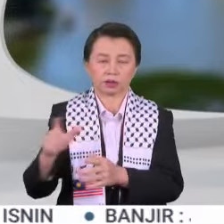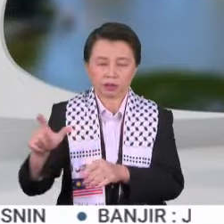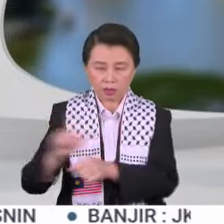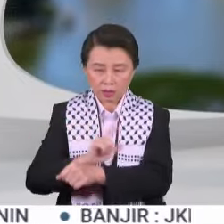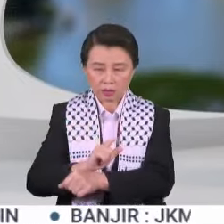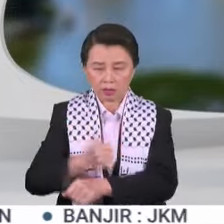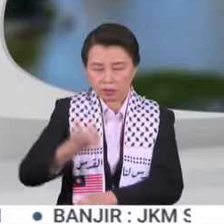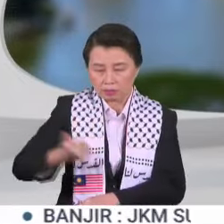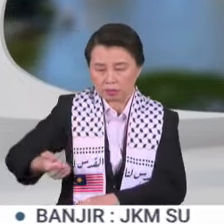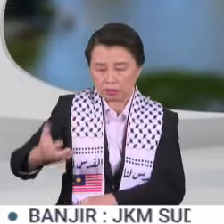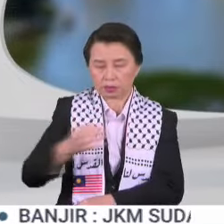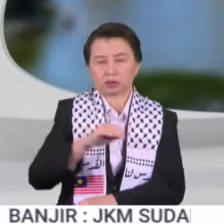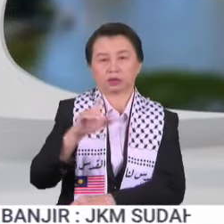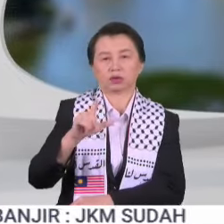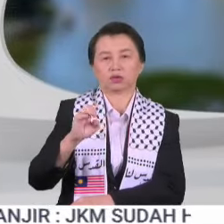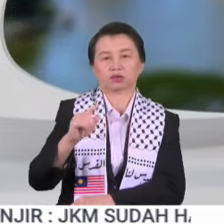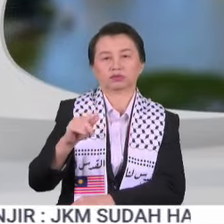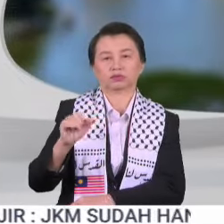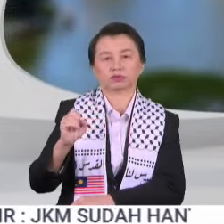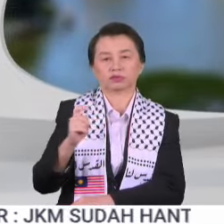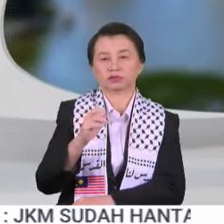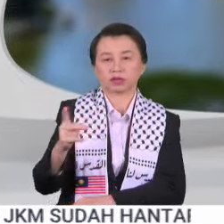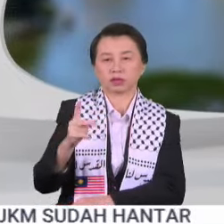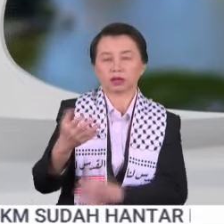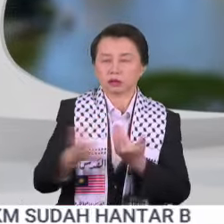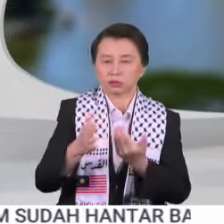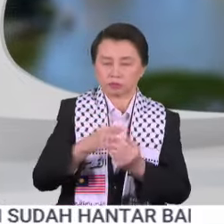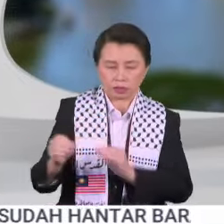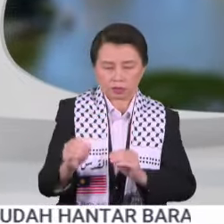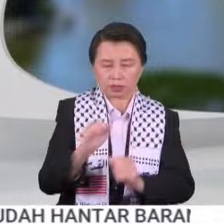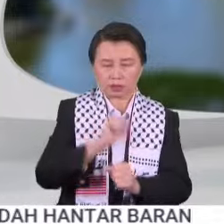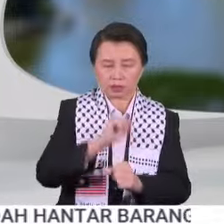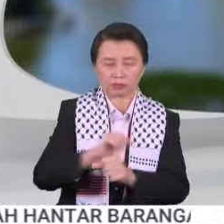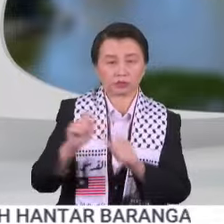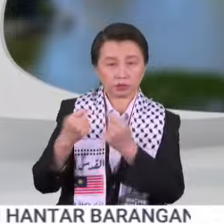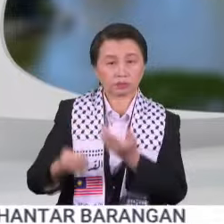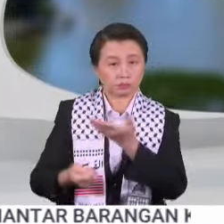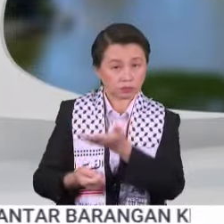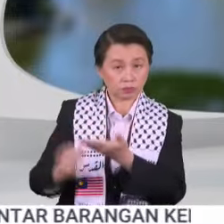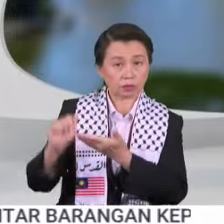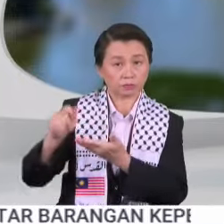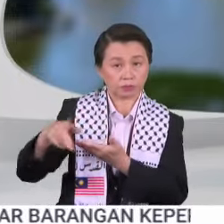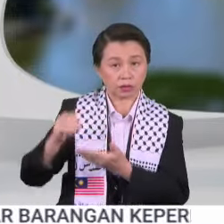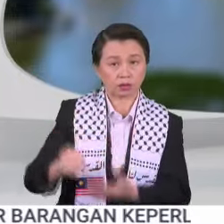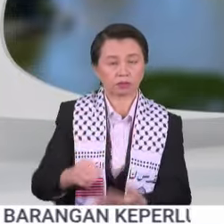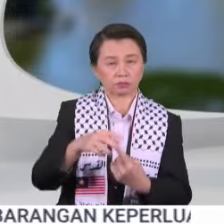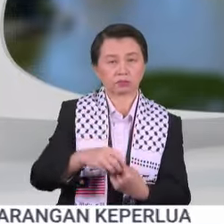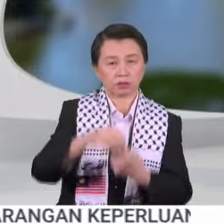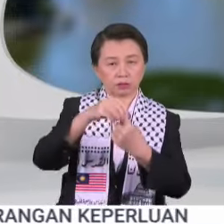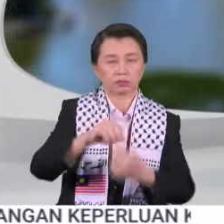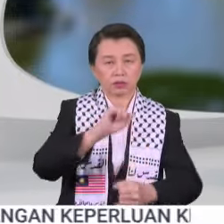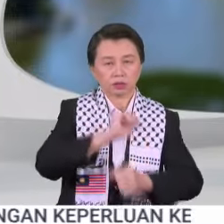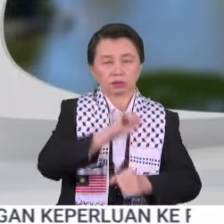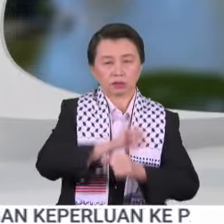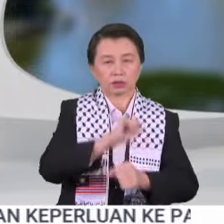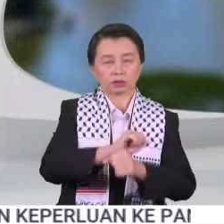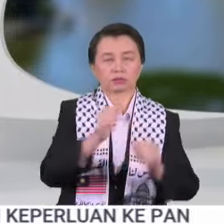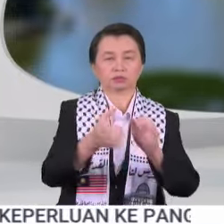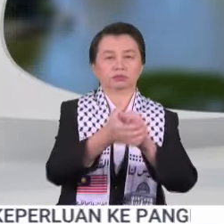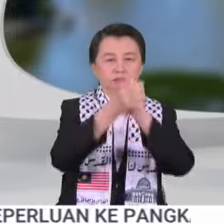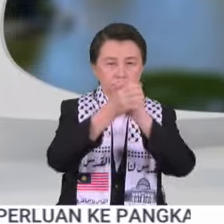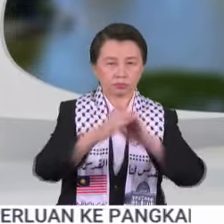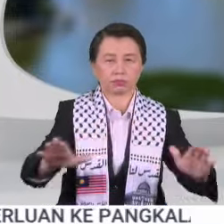kelengkapan, aset dan logistik. Ia bagi memudahkan gerak kerja anggota pasukan itu, terutama berkaitan kerja-kerja